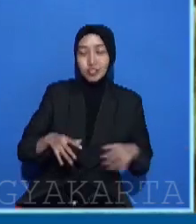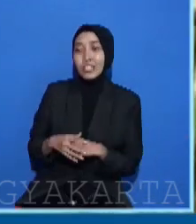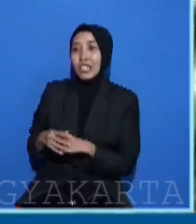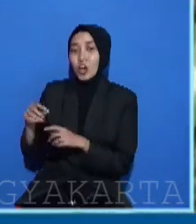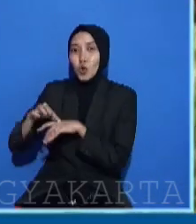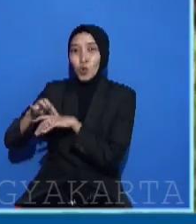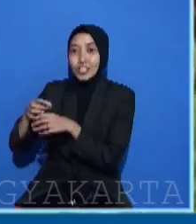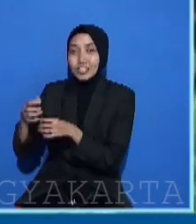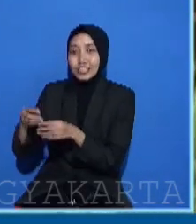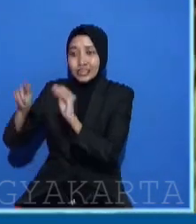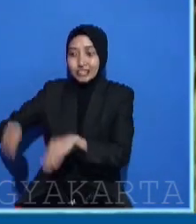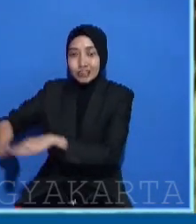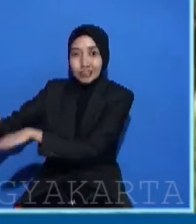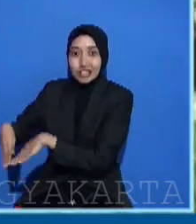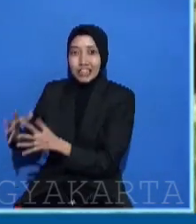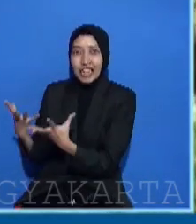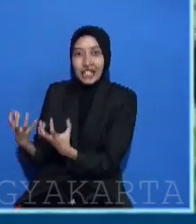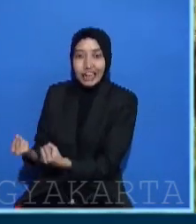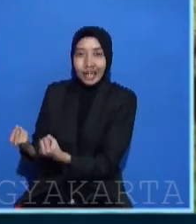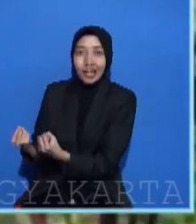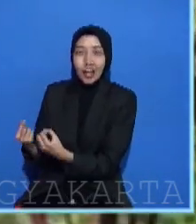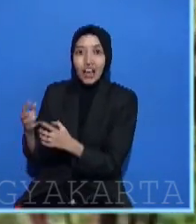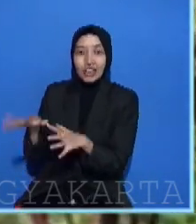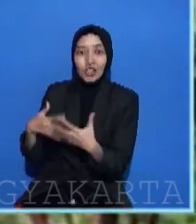dipun PP nggo garing lankasati minongko bahan unjukan